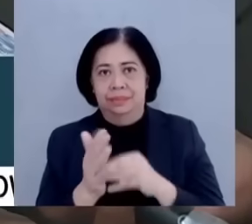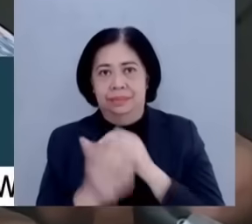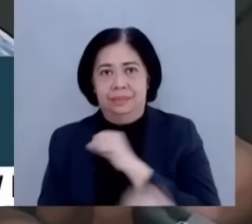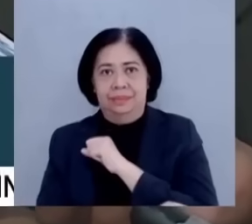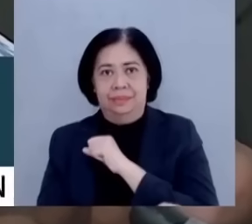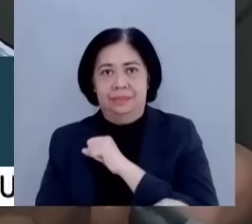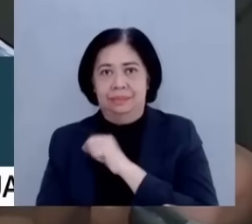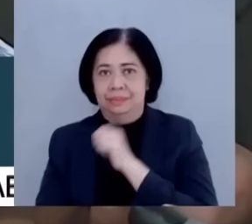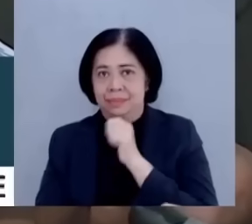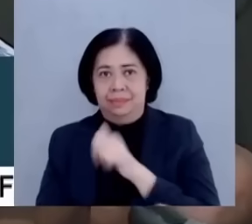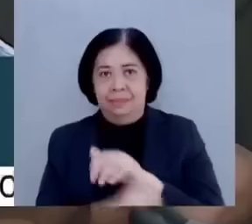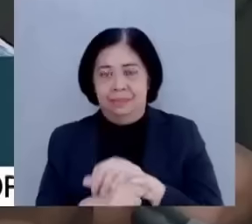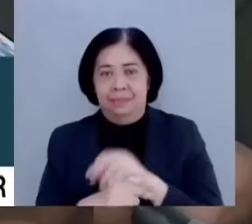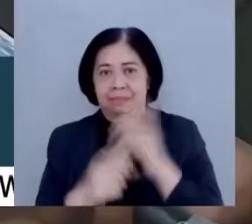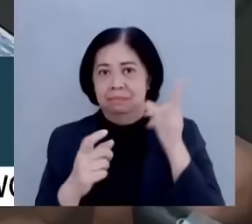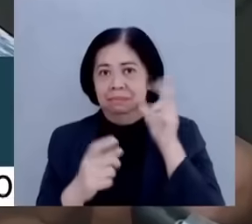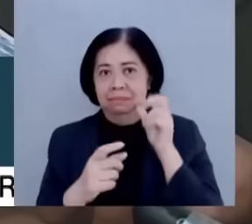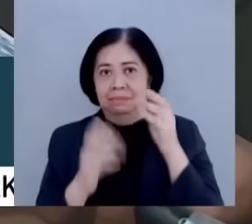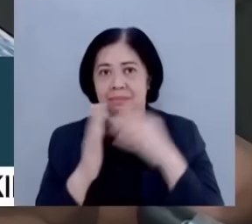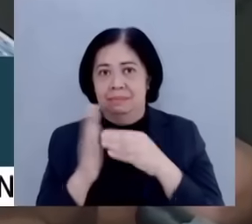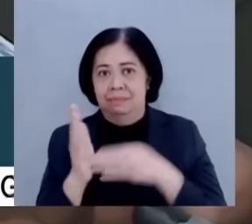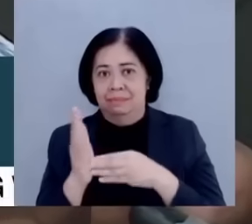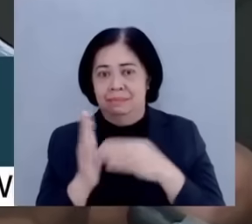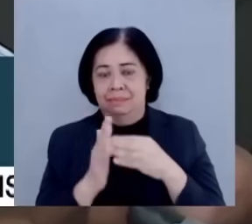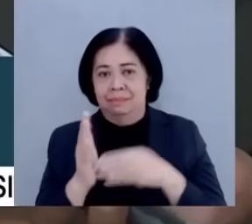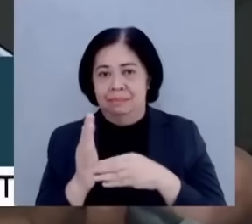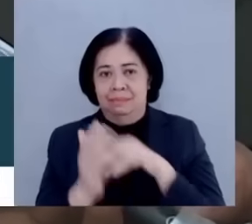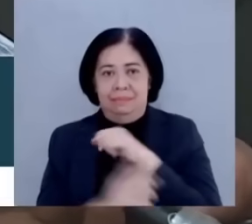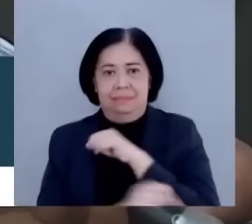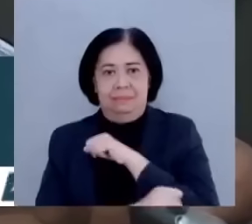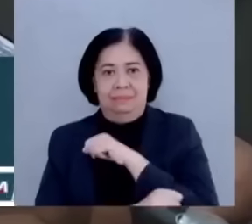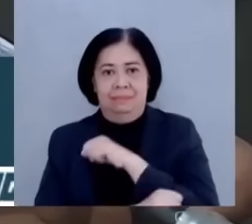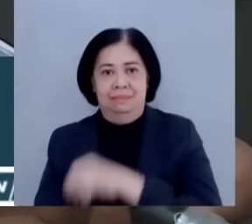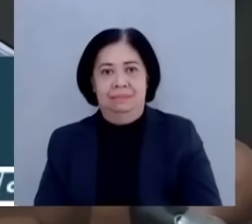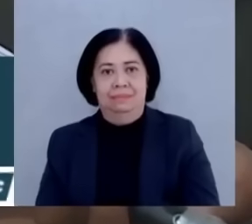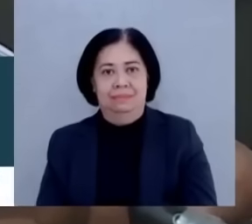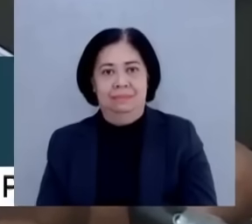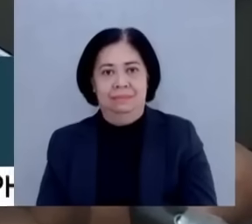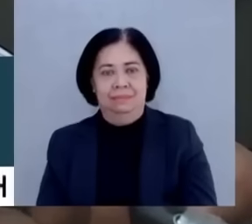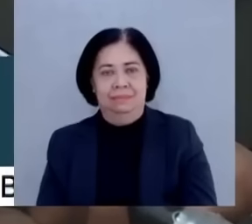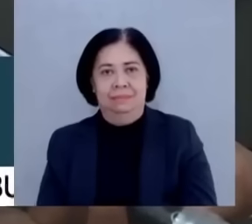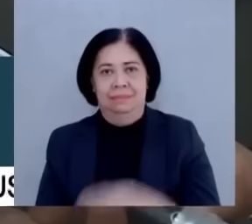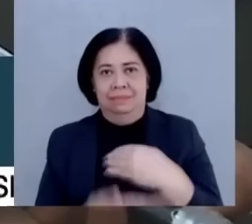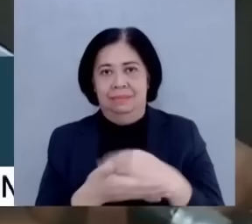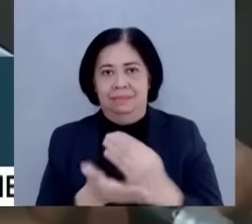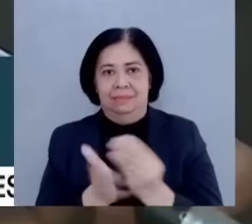di ba? Ang naririnig nyo, billions ang ninanakaw sa budget natin.